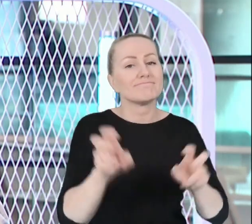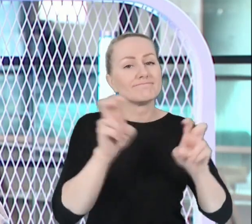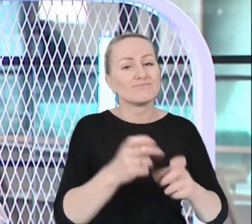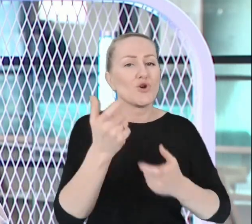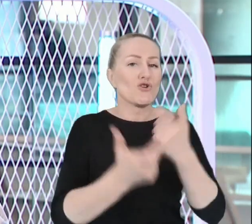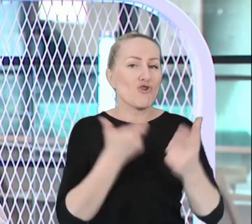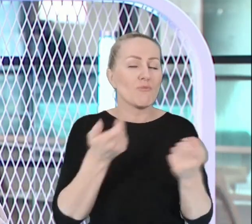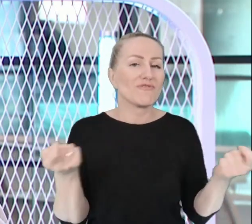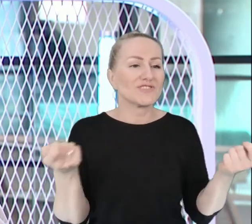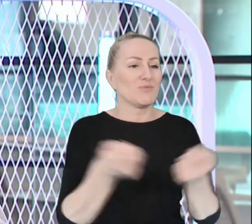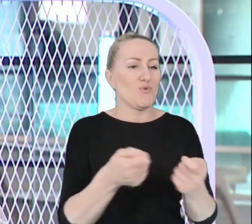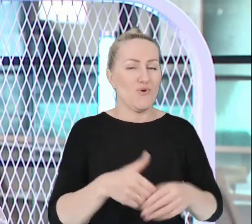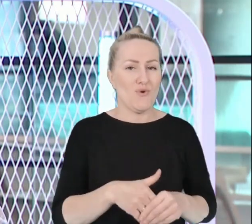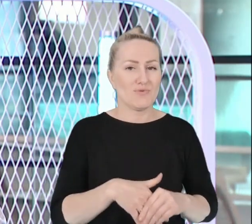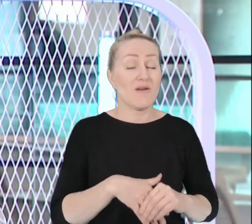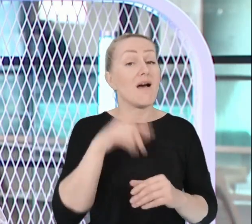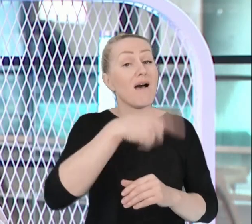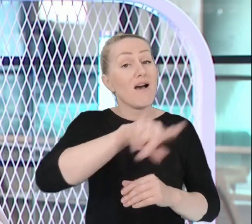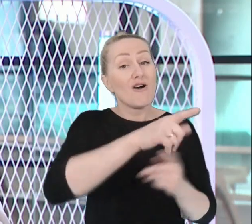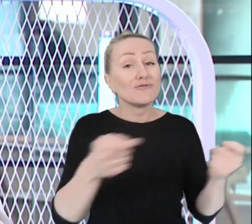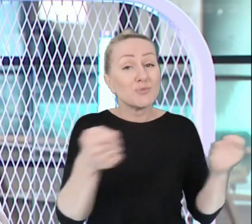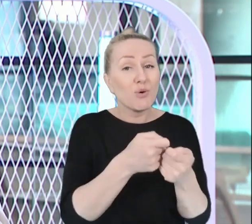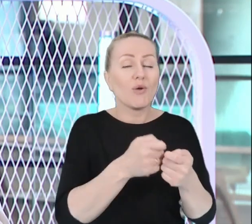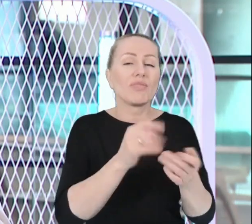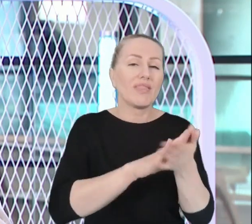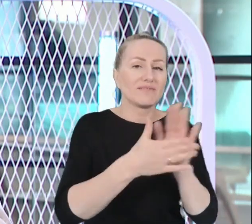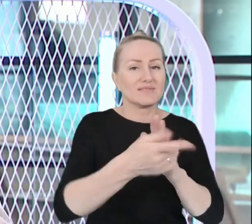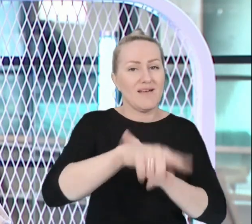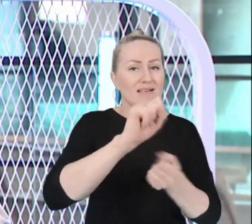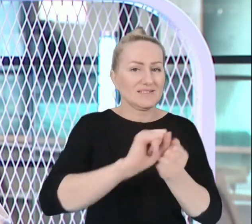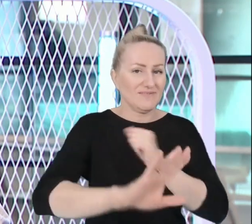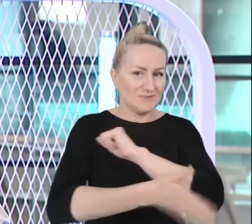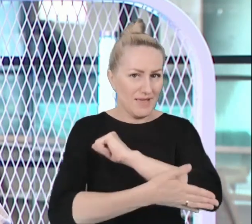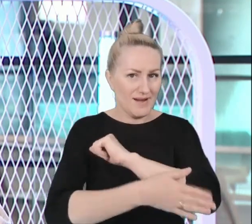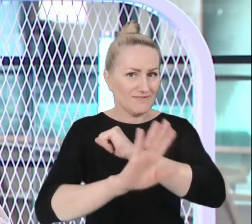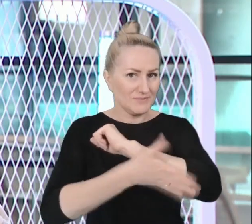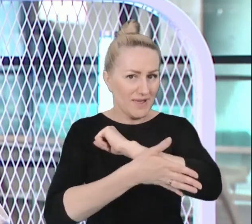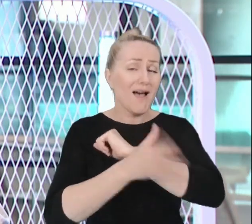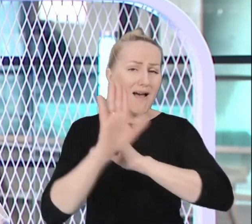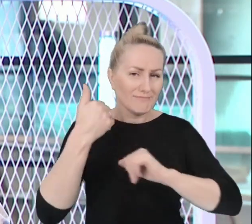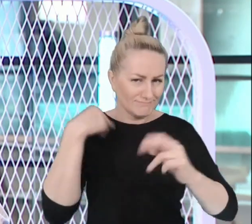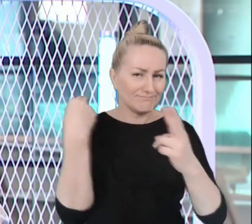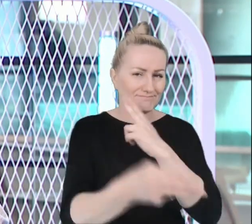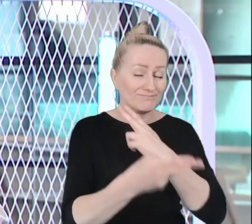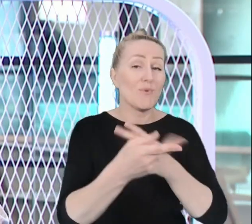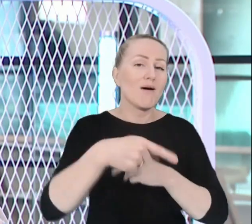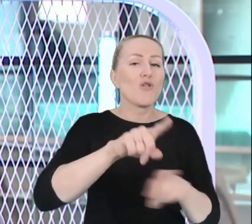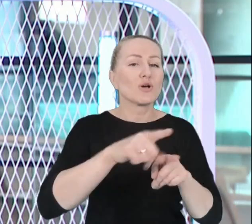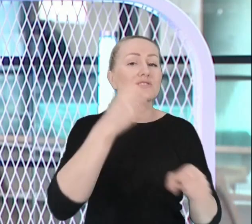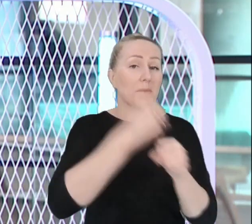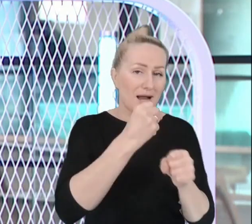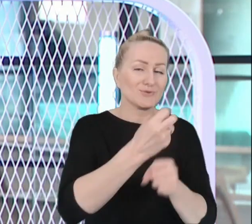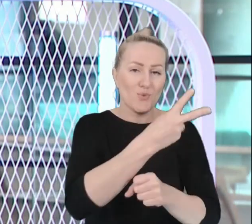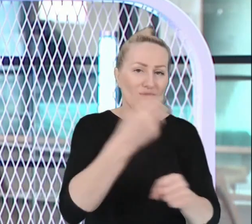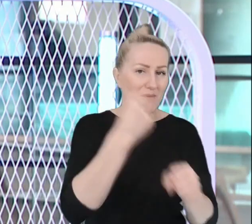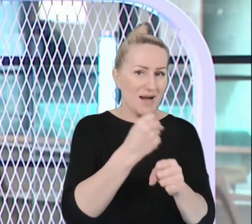wspólnoty, która będzie się wspierać, bo przecież to znowu uderzę w to, jak praca to praca, czyli efektywność jest też tutaj